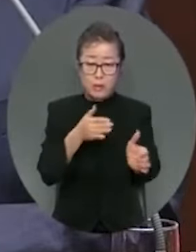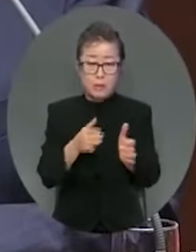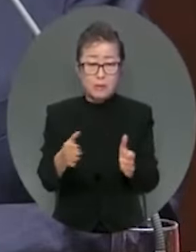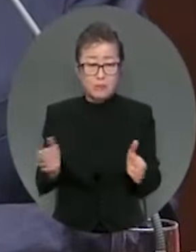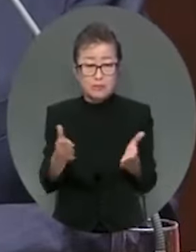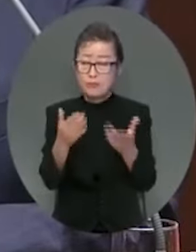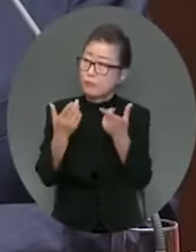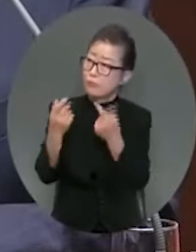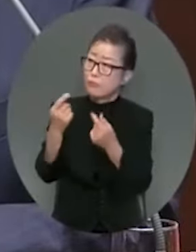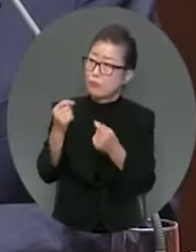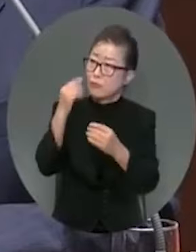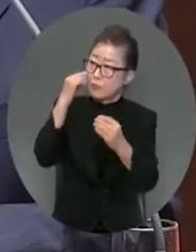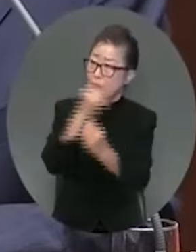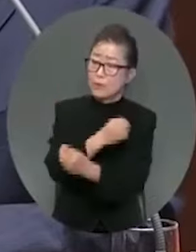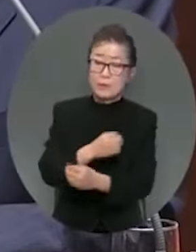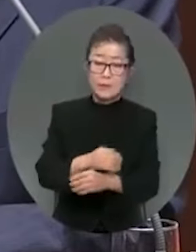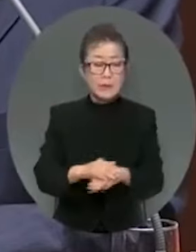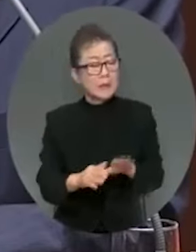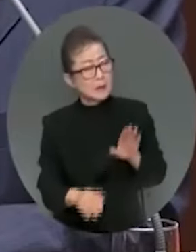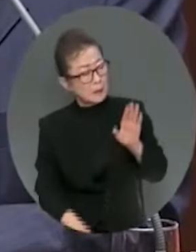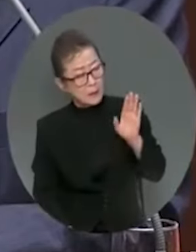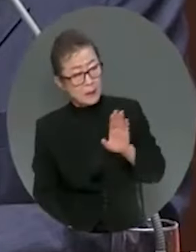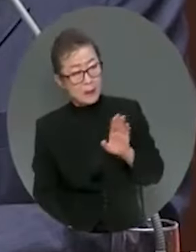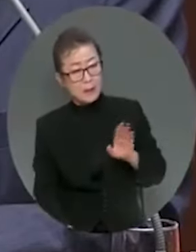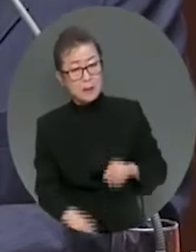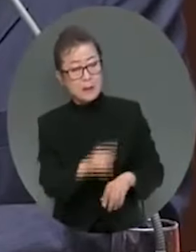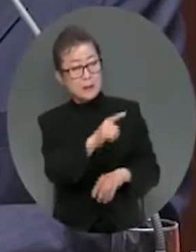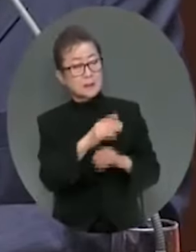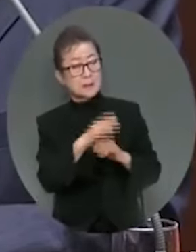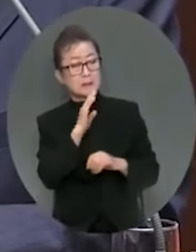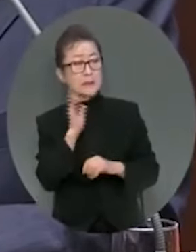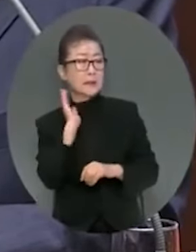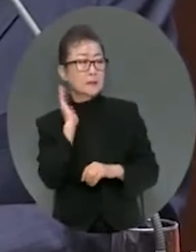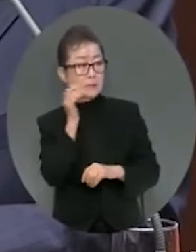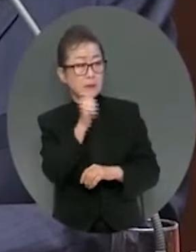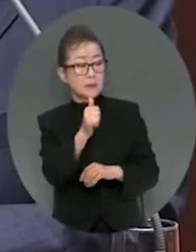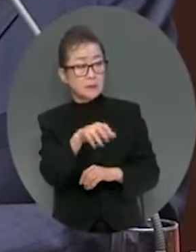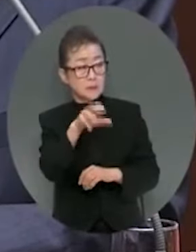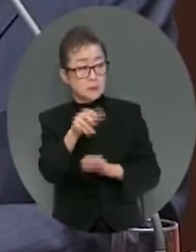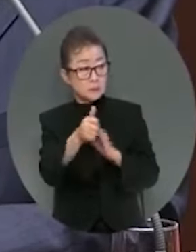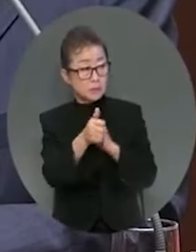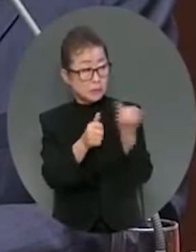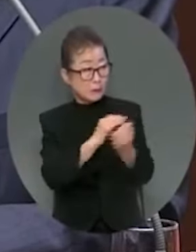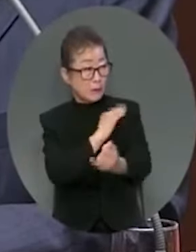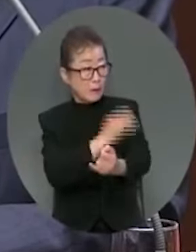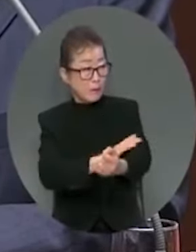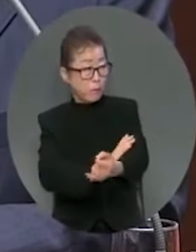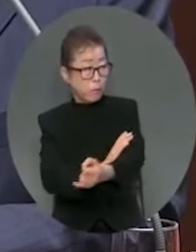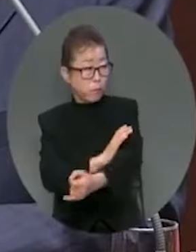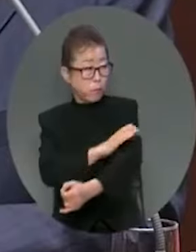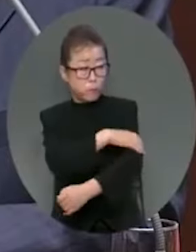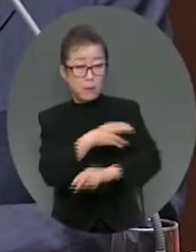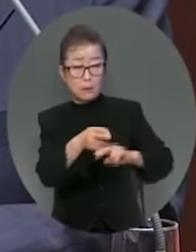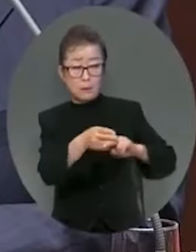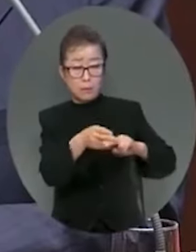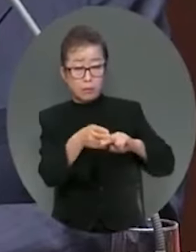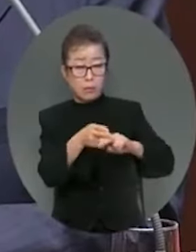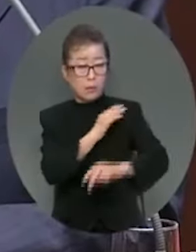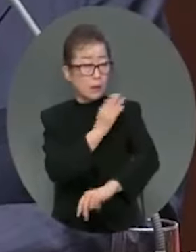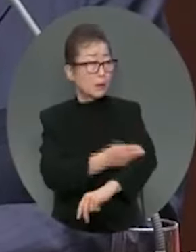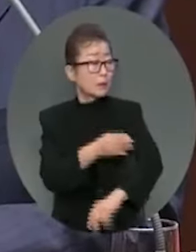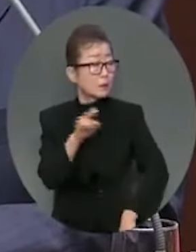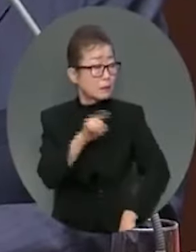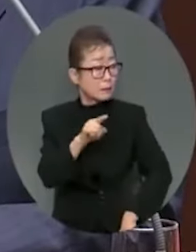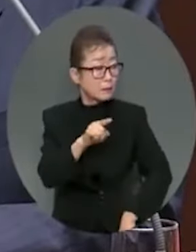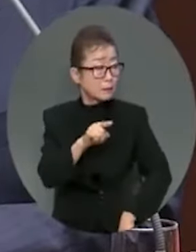국정 보도 처차에서 김건희 여사 그림자가 어른거립니다. 왜